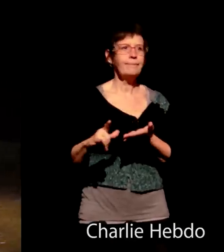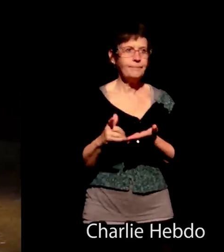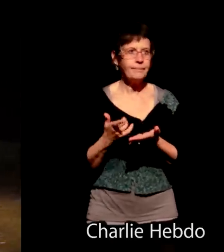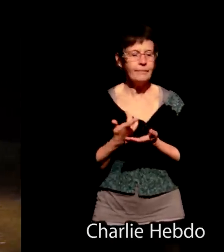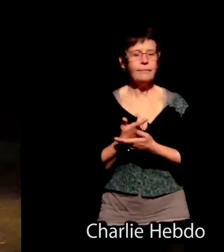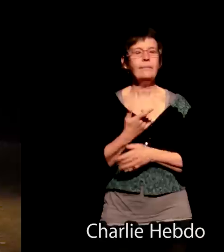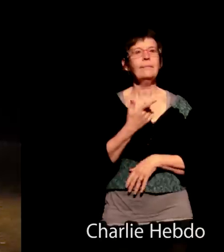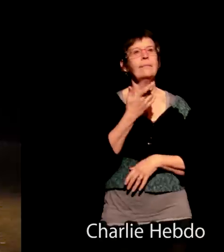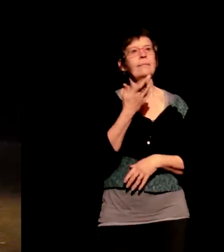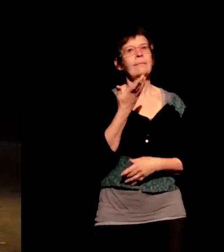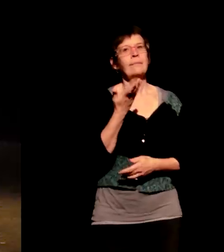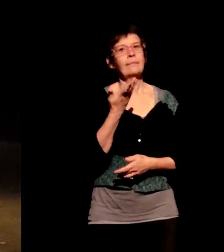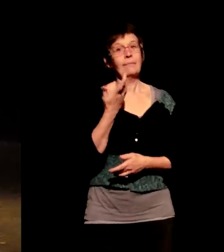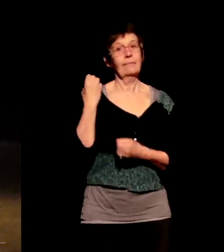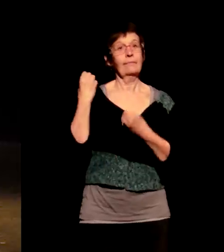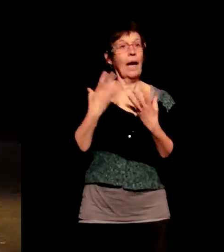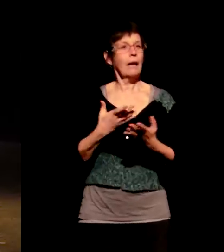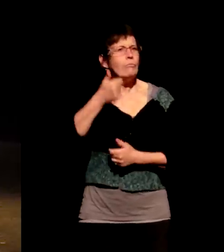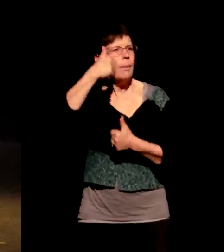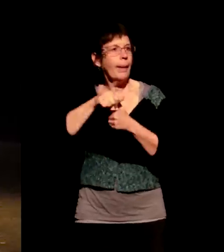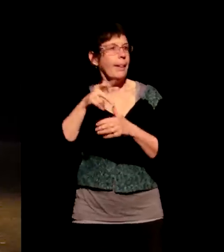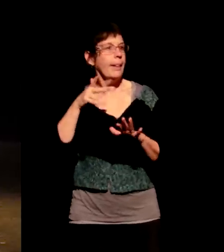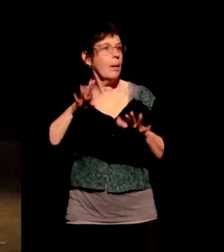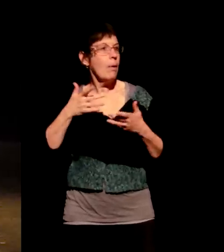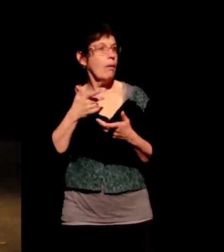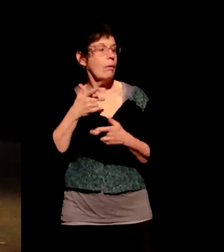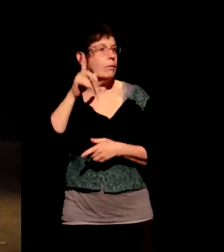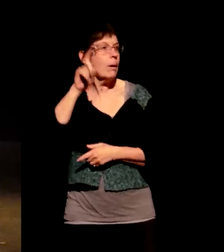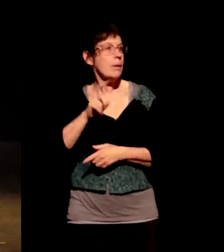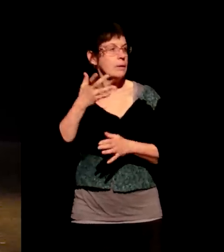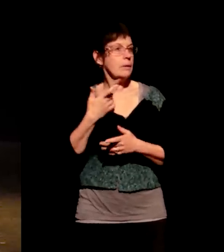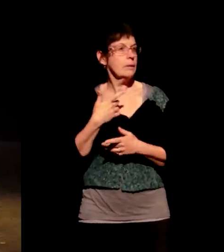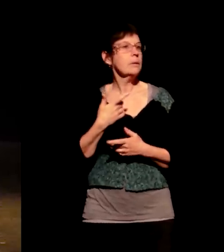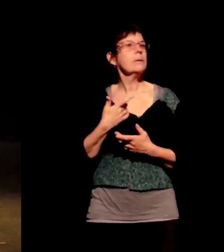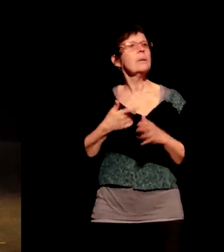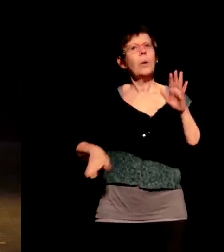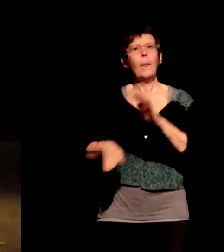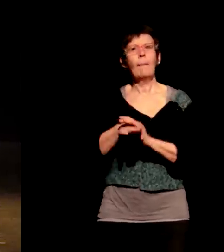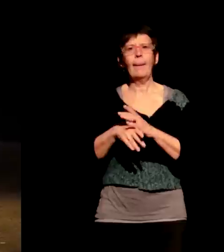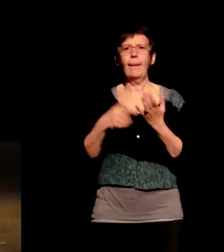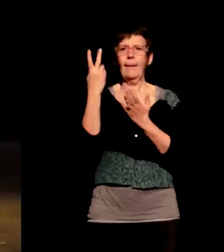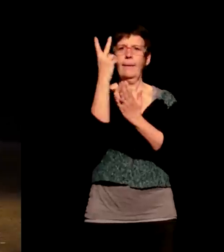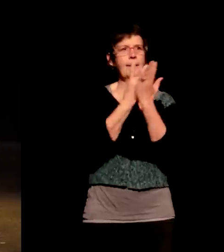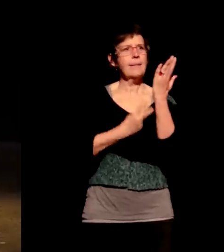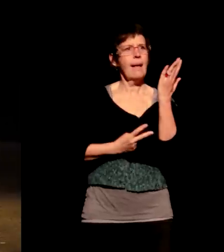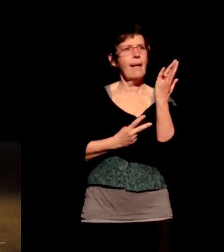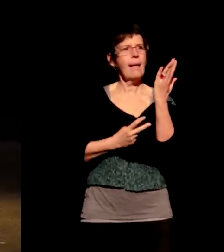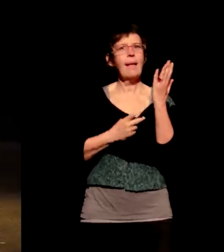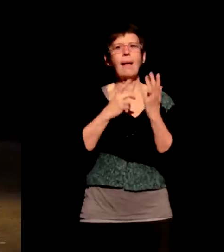Donc, probablement que vous vous rappelez de comment tout ça a commencé. Il y a eu des caricaturistes suédois